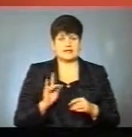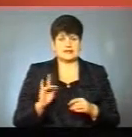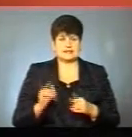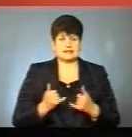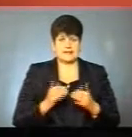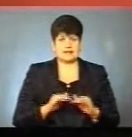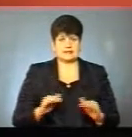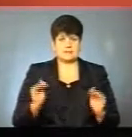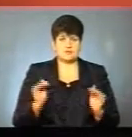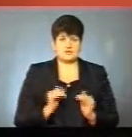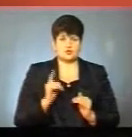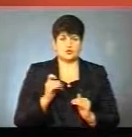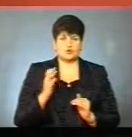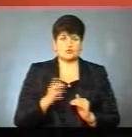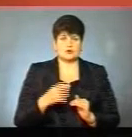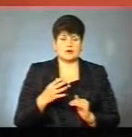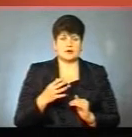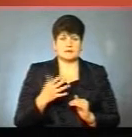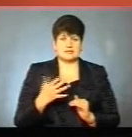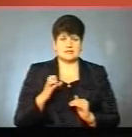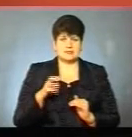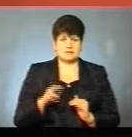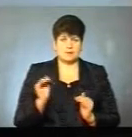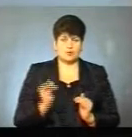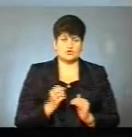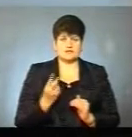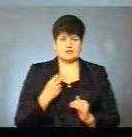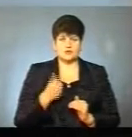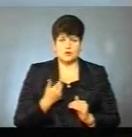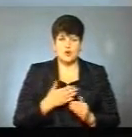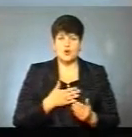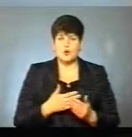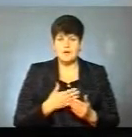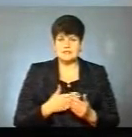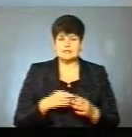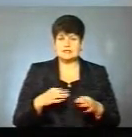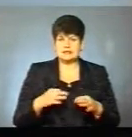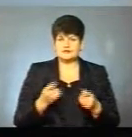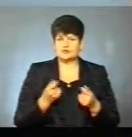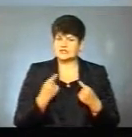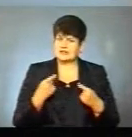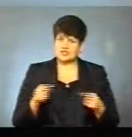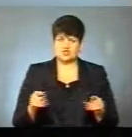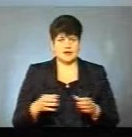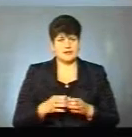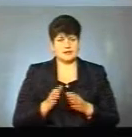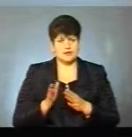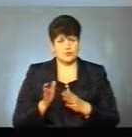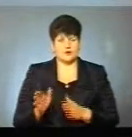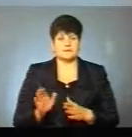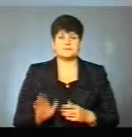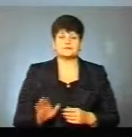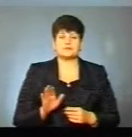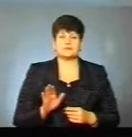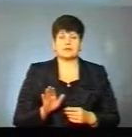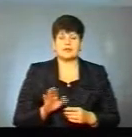нижчих 145 сантиметрів і молодших 12 років? Громадський транспорт у нас належить трошки в іншу категорію транспортних засобів.